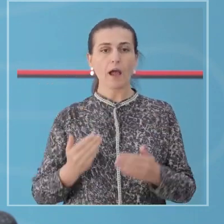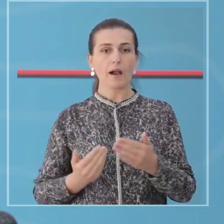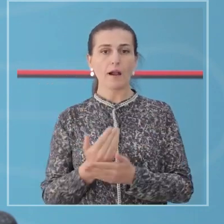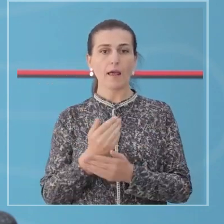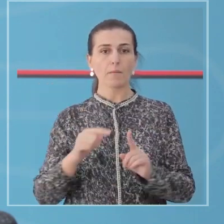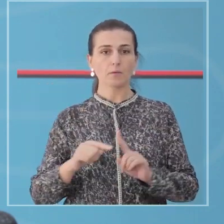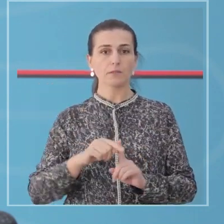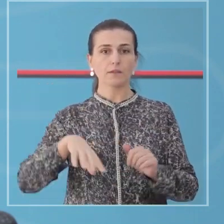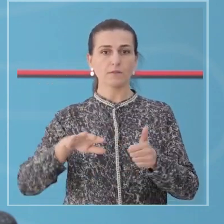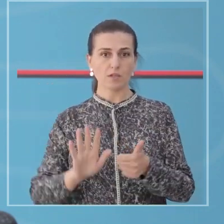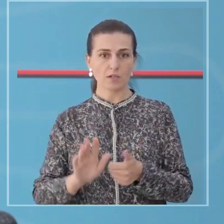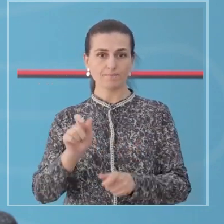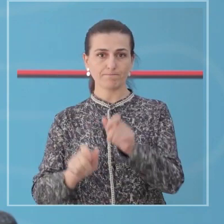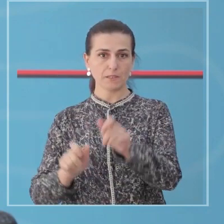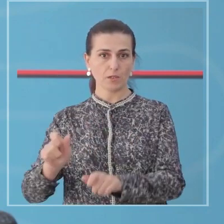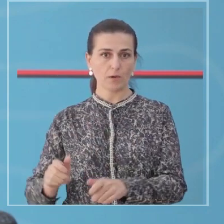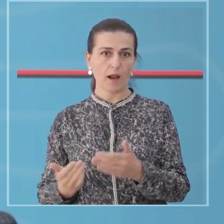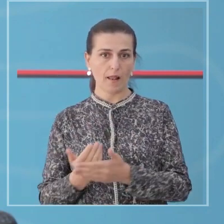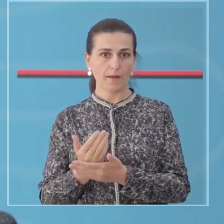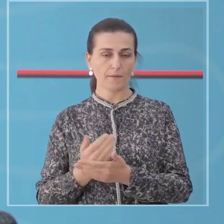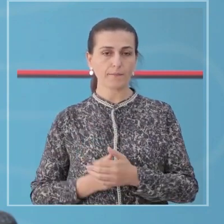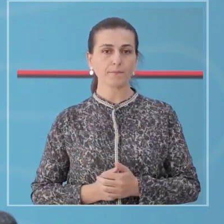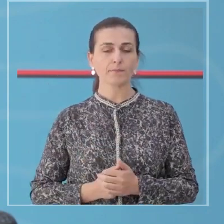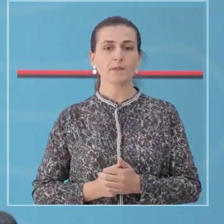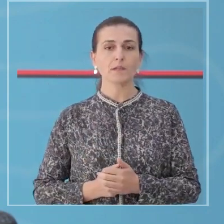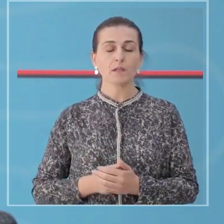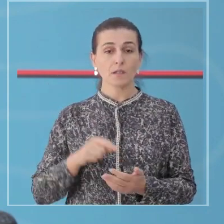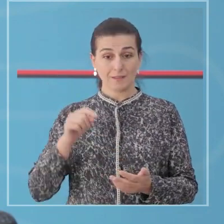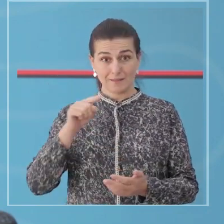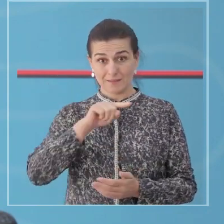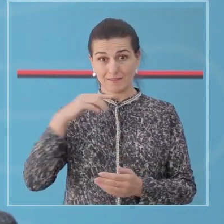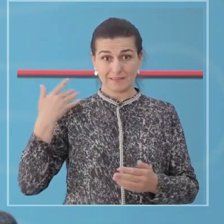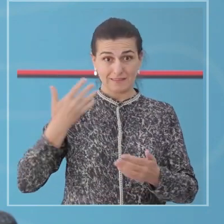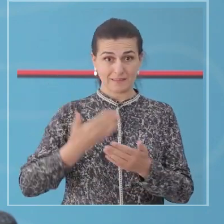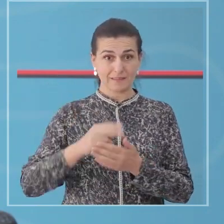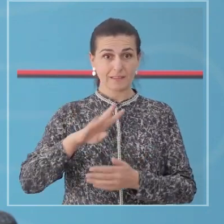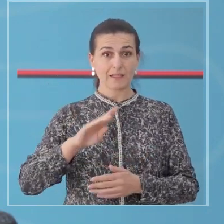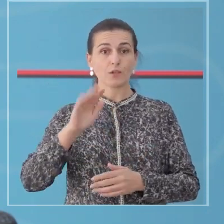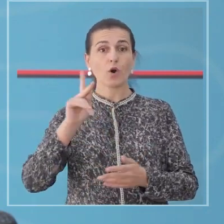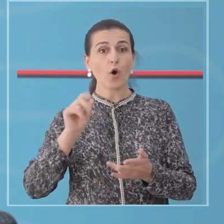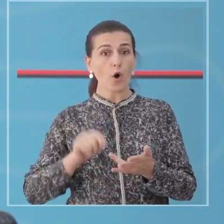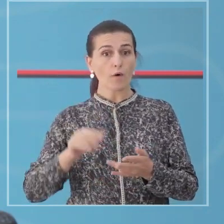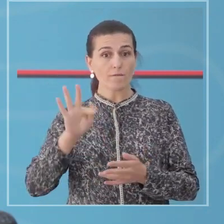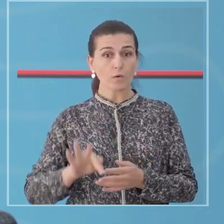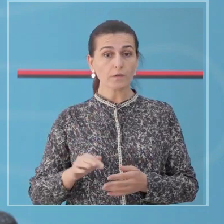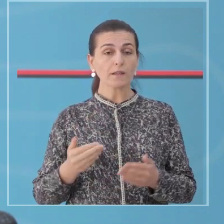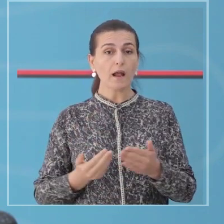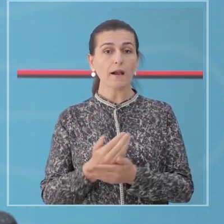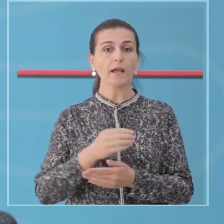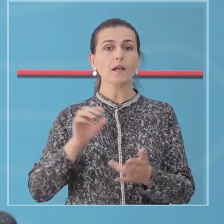rezultuar pozitiv 6 raste të reja. Rastet e identifikuara në 24 orët të fundit janë kontakte të